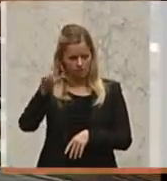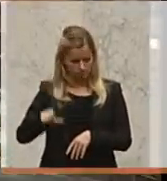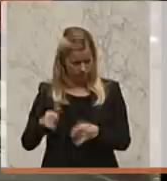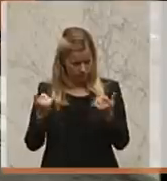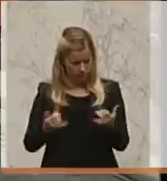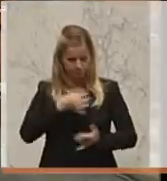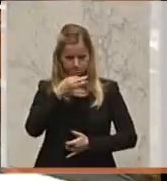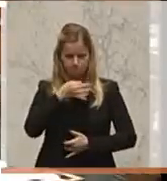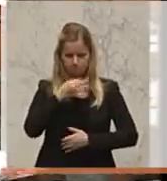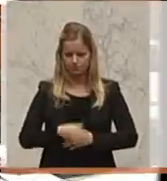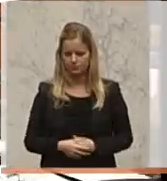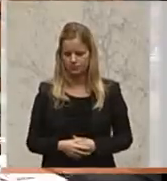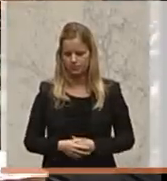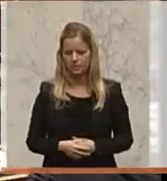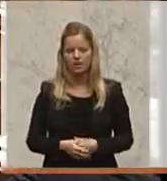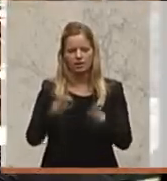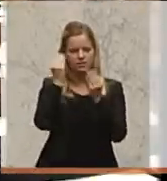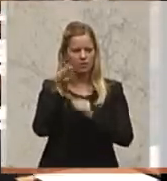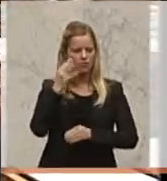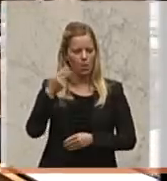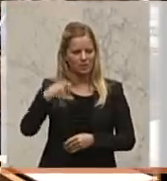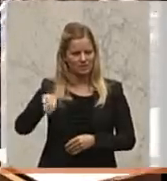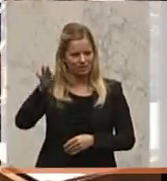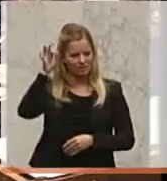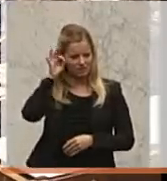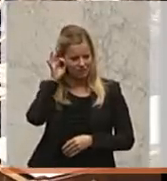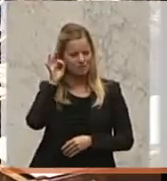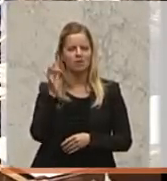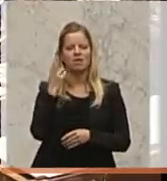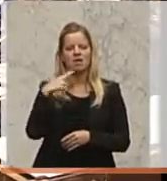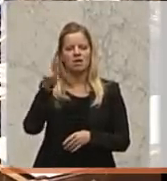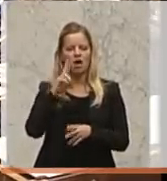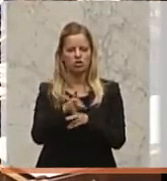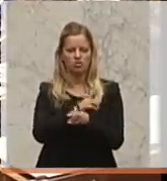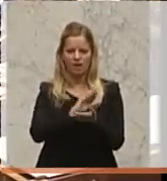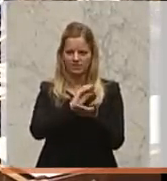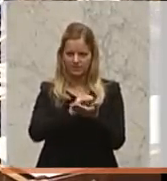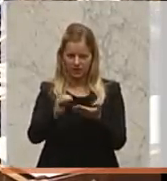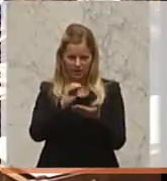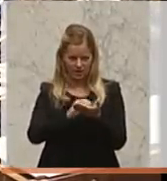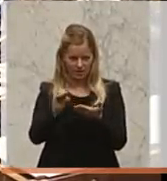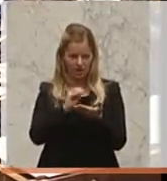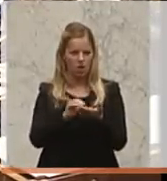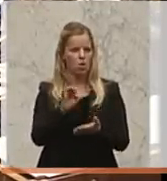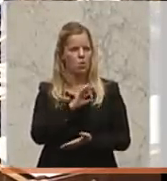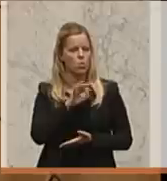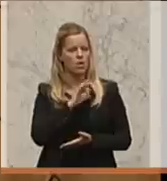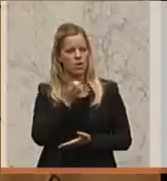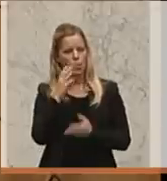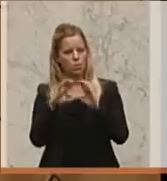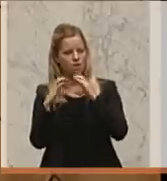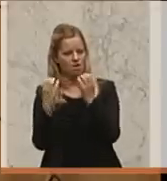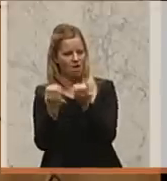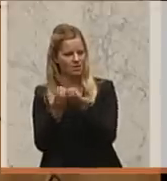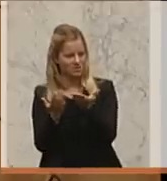Sehr geehrte Frau Präsidentin, Herr Staatssekretär, meine Damen und Herren, also Herr Kollege Rosenkranz, also diese Anfragebesprechung